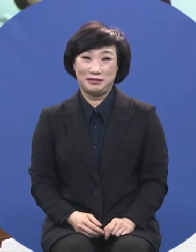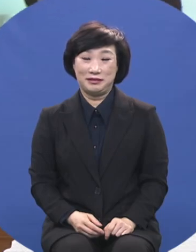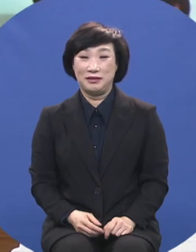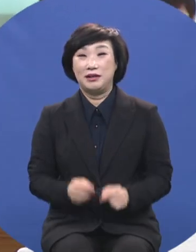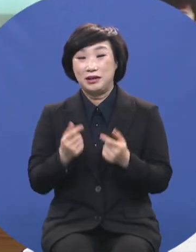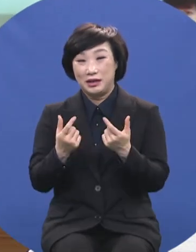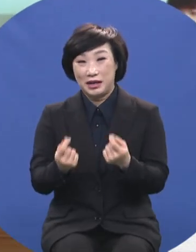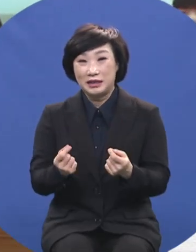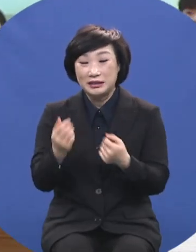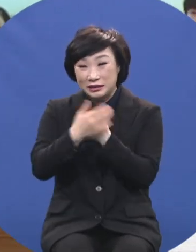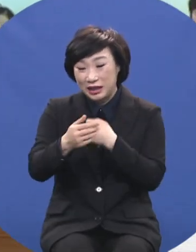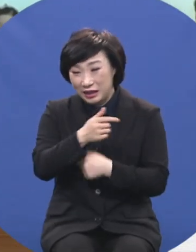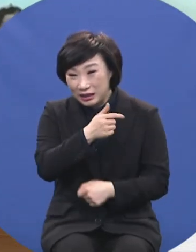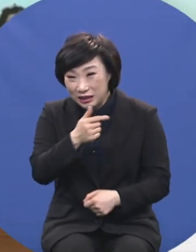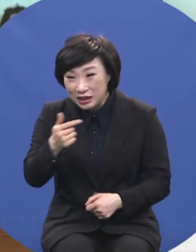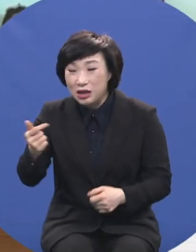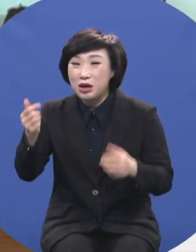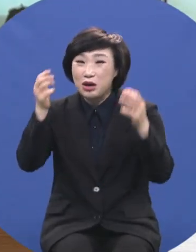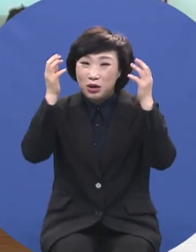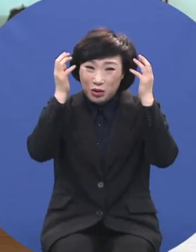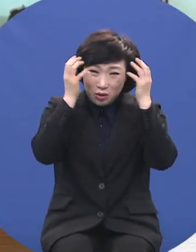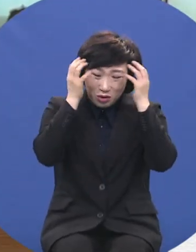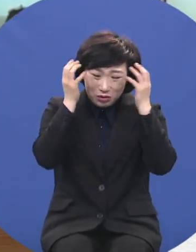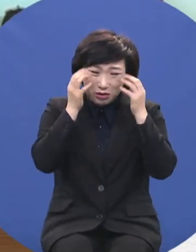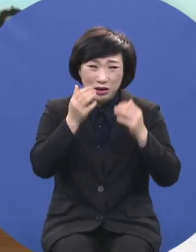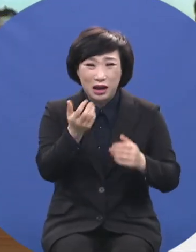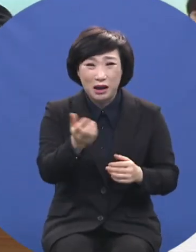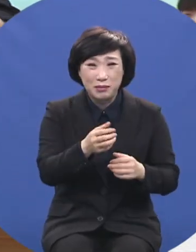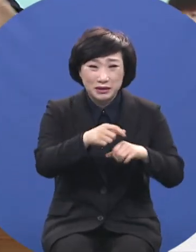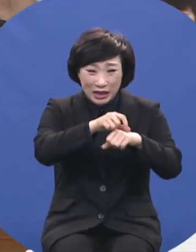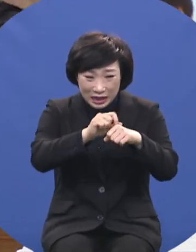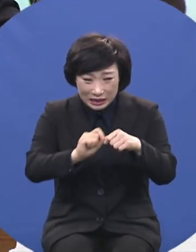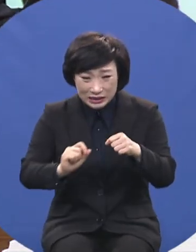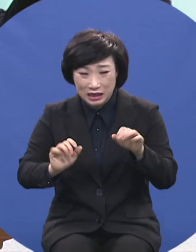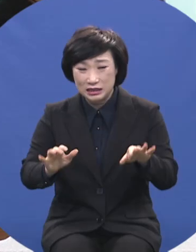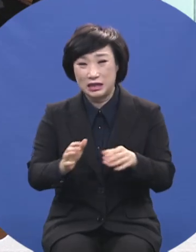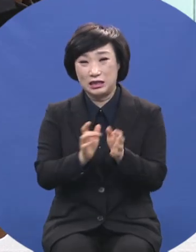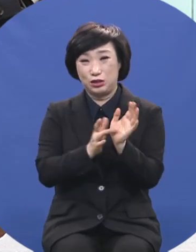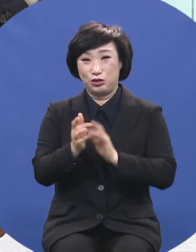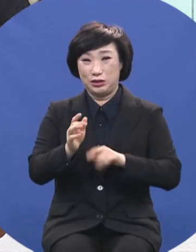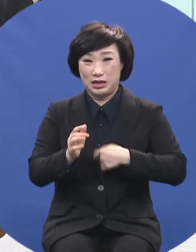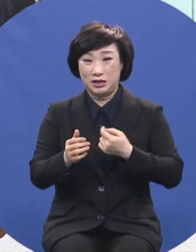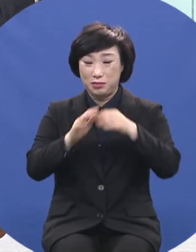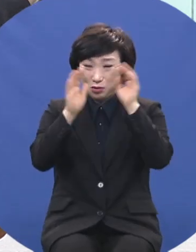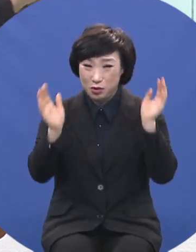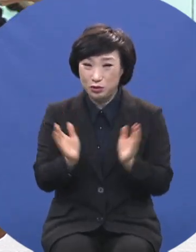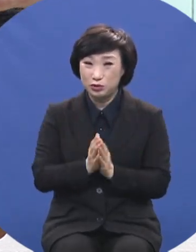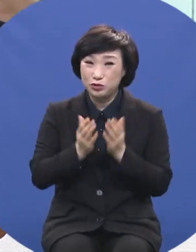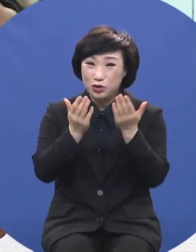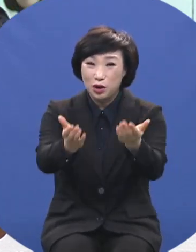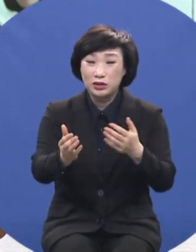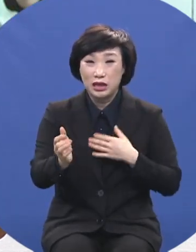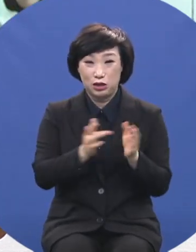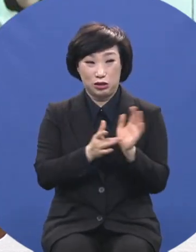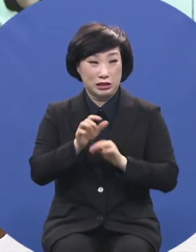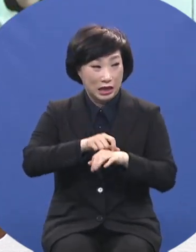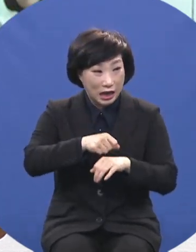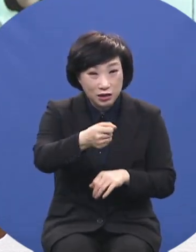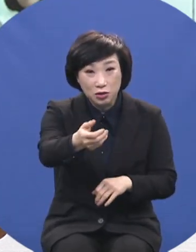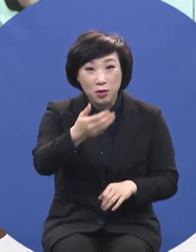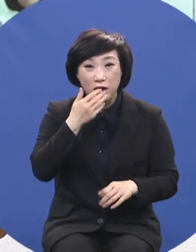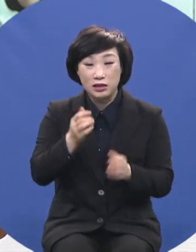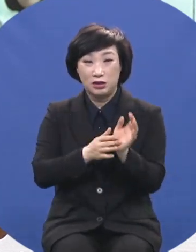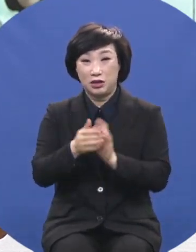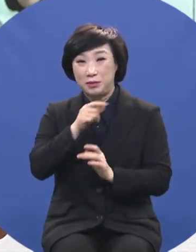이렇게 큰 고통과 아픔과 찢어짐과 자기 자신을 다 줘서 내 탈을 받아 먹어라 내 피를